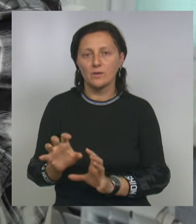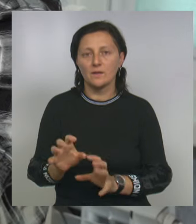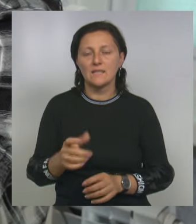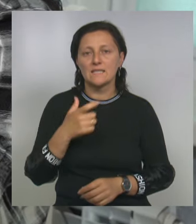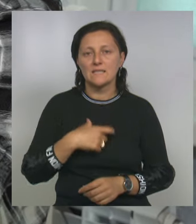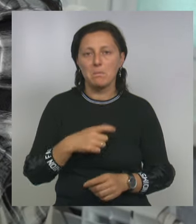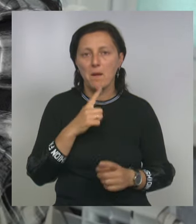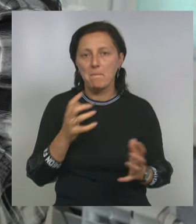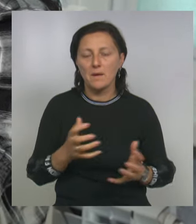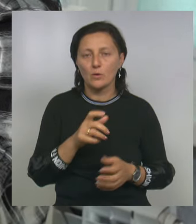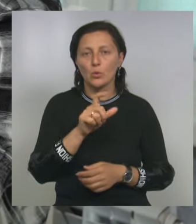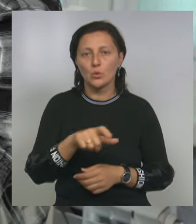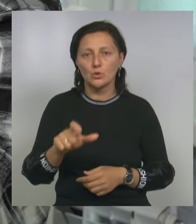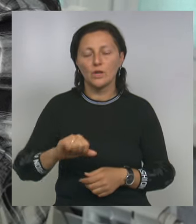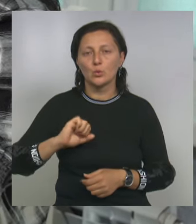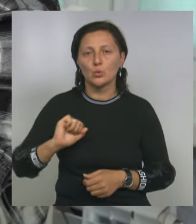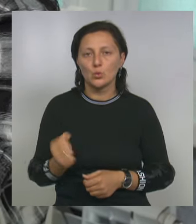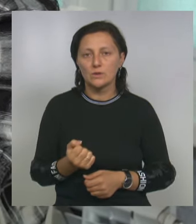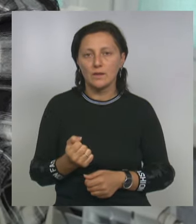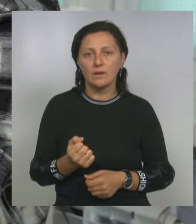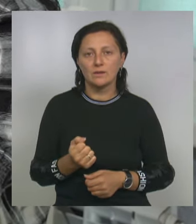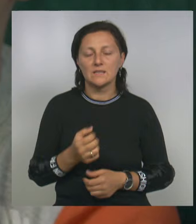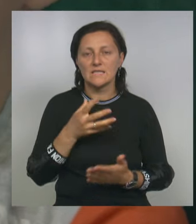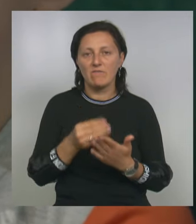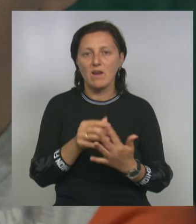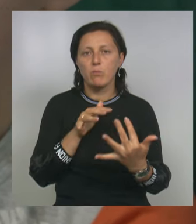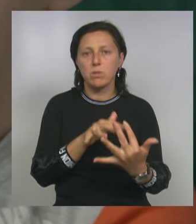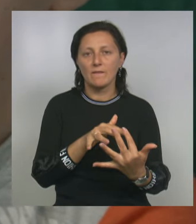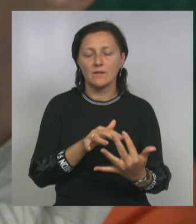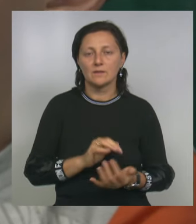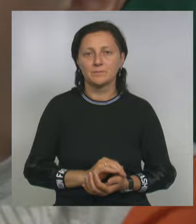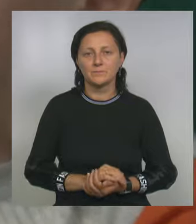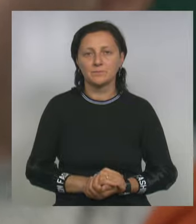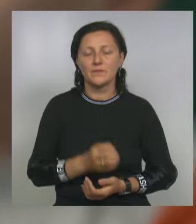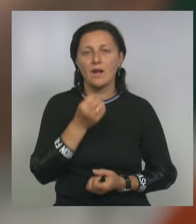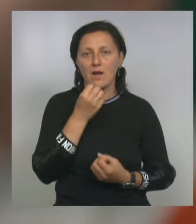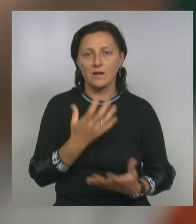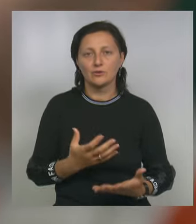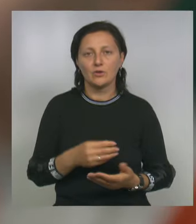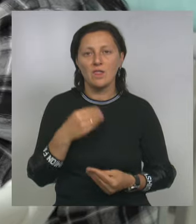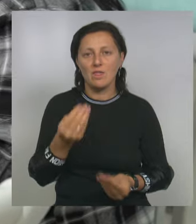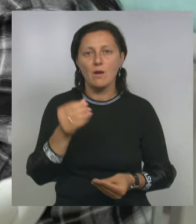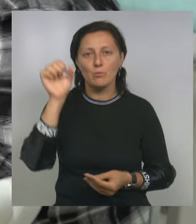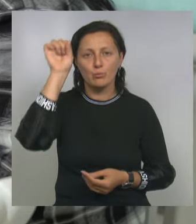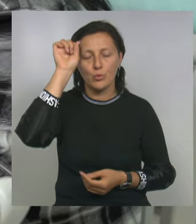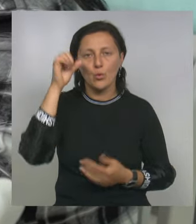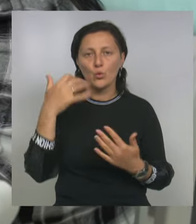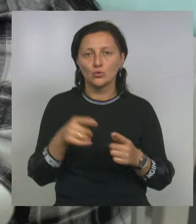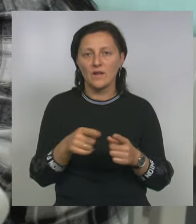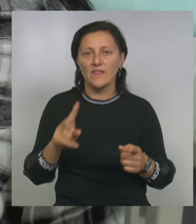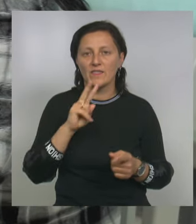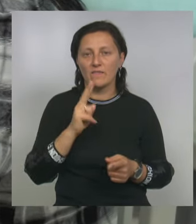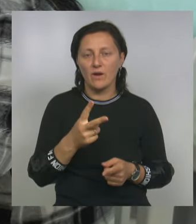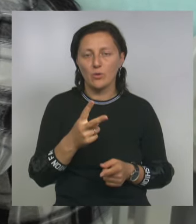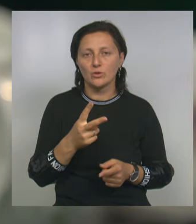себя, и людей, и товарищей боевых своих. Хорошо. Не волнуйся. Дай Бог, дай Бог. Уже 2 года Марина